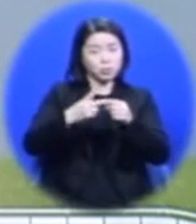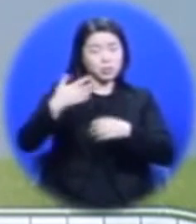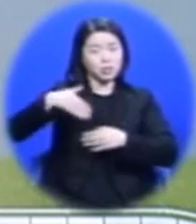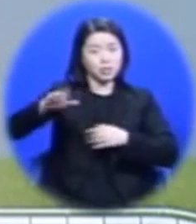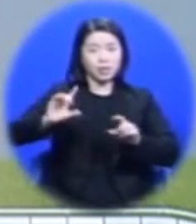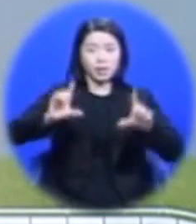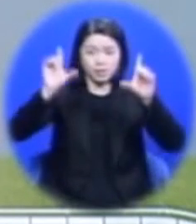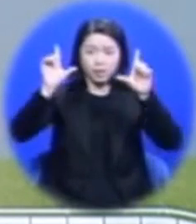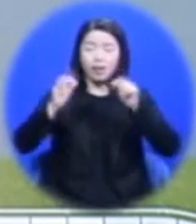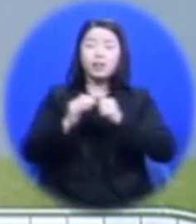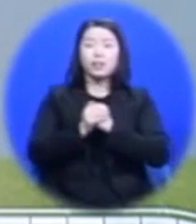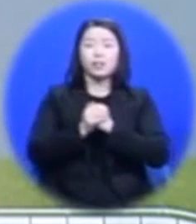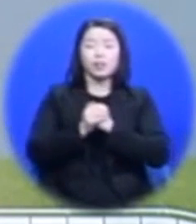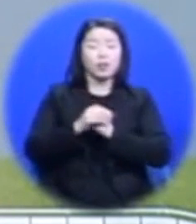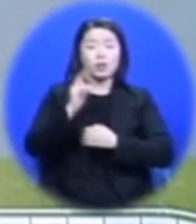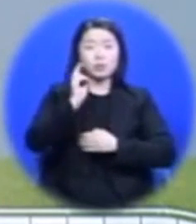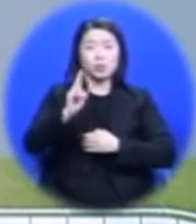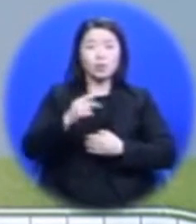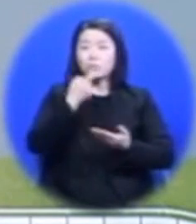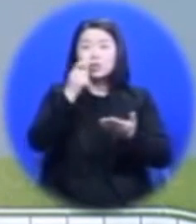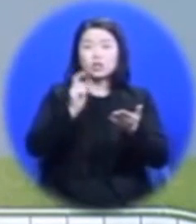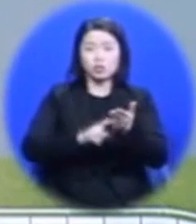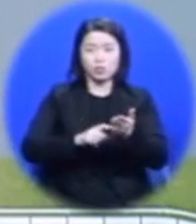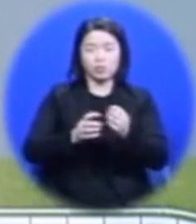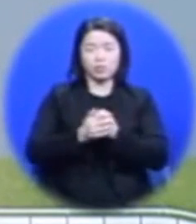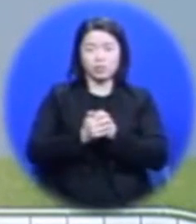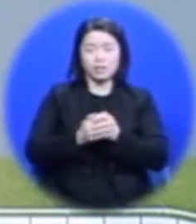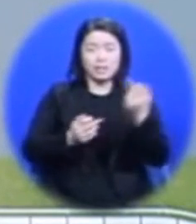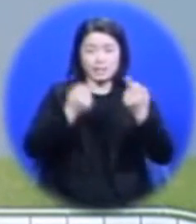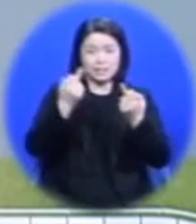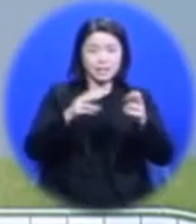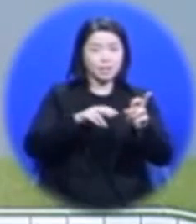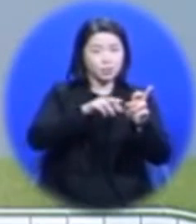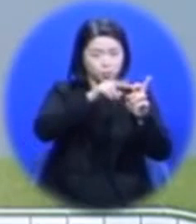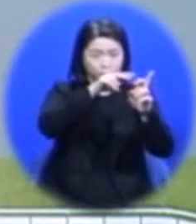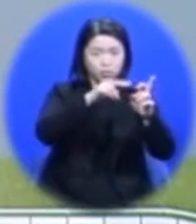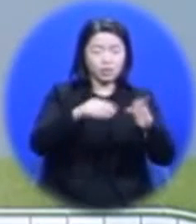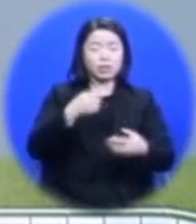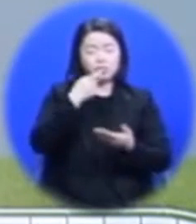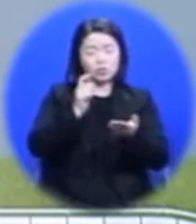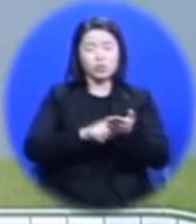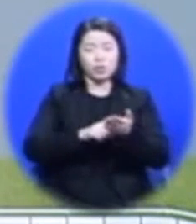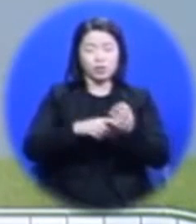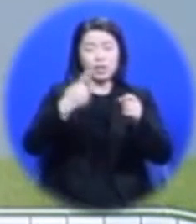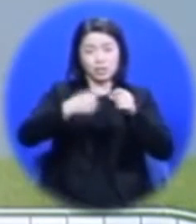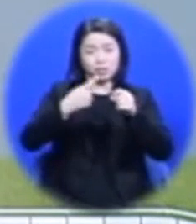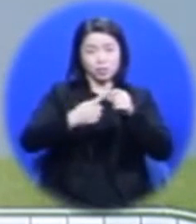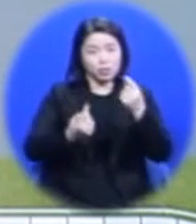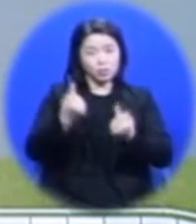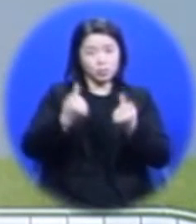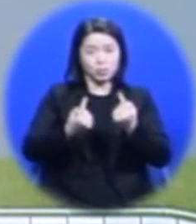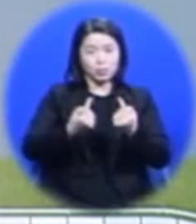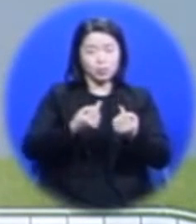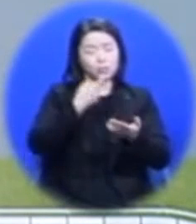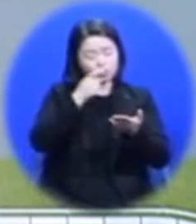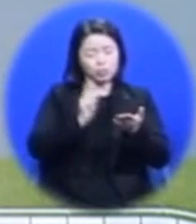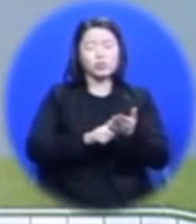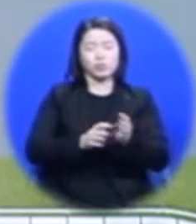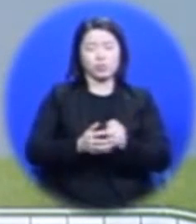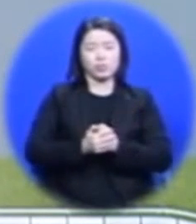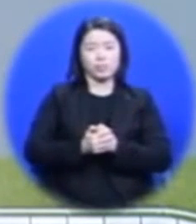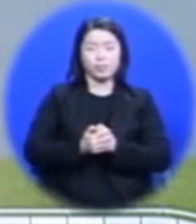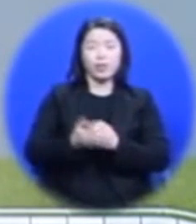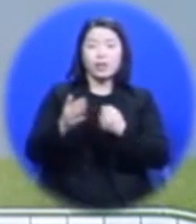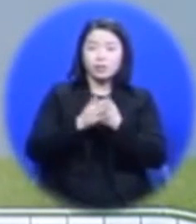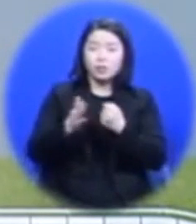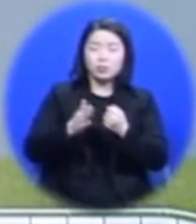날 너무 쉬운 거예요. 산을 올라가기가 첫날하고 비교해서 굉장히 쉬운 거예요.